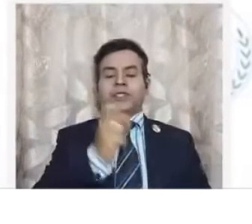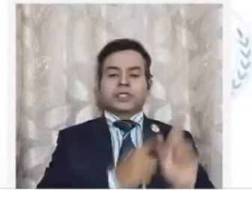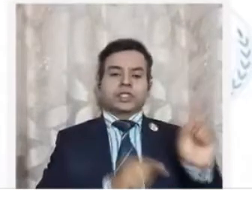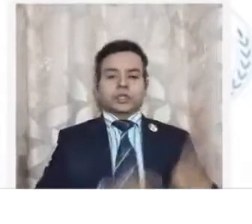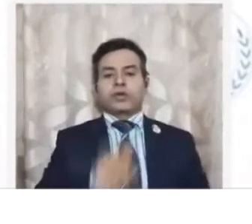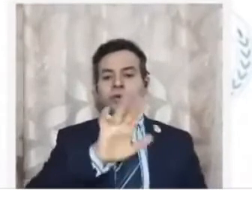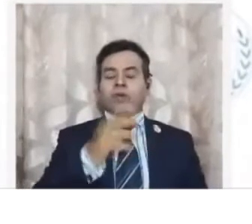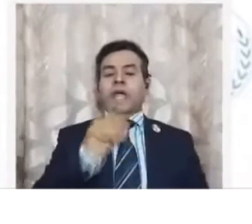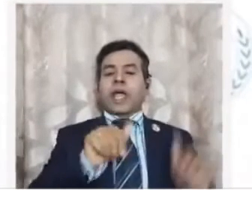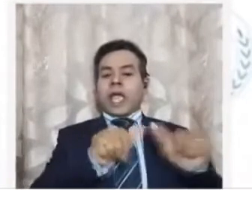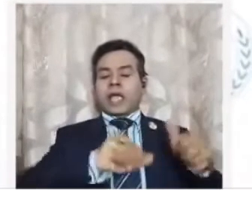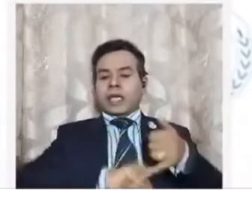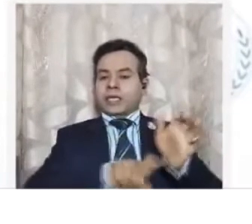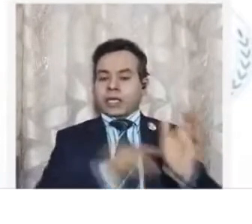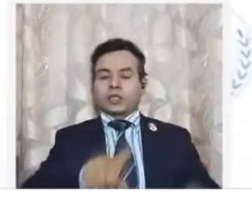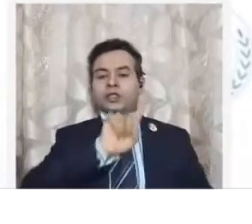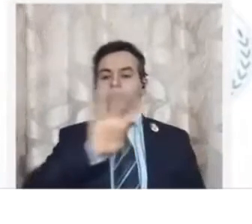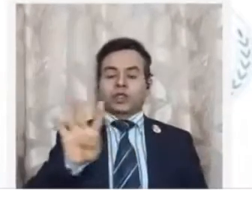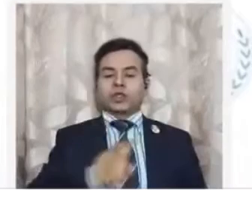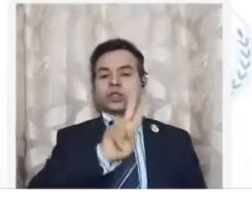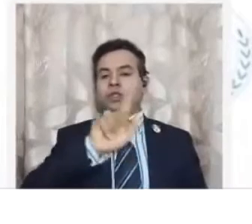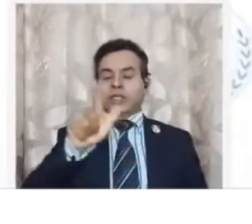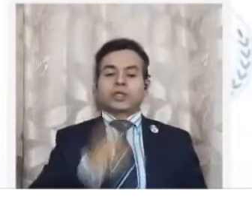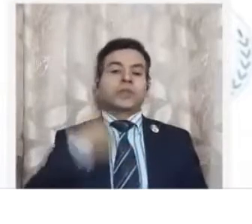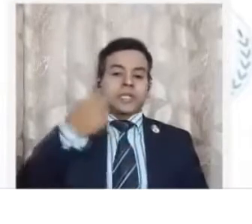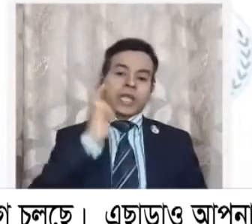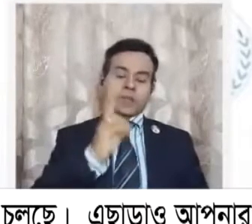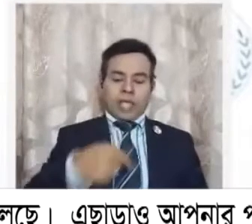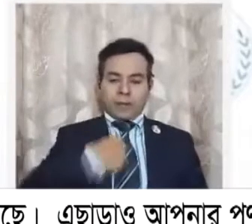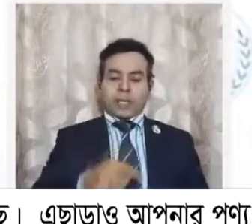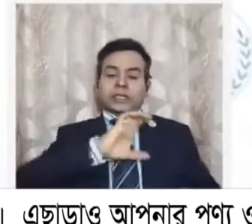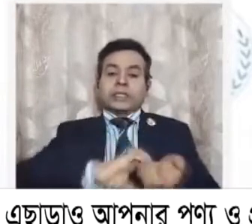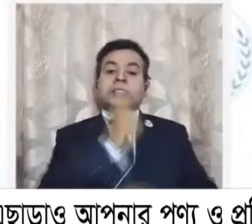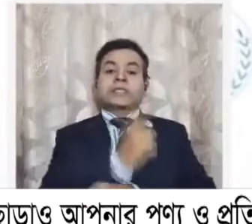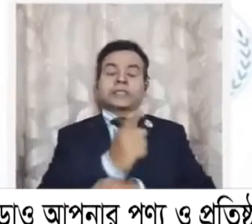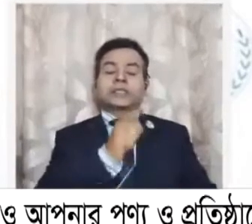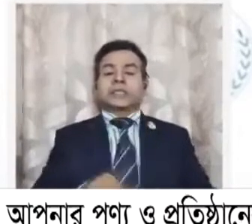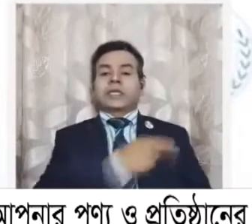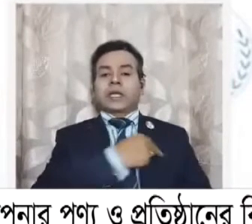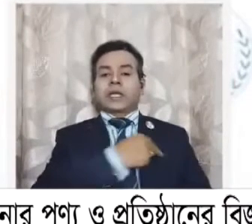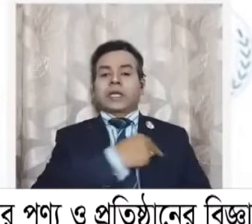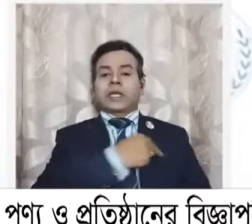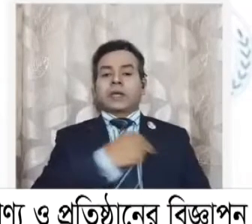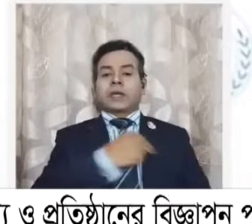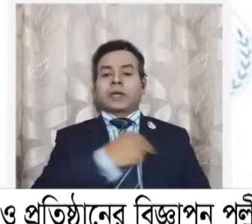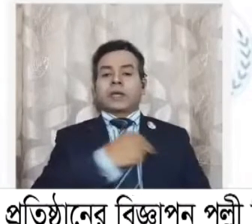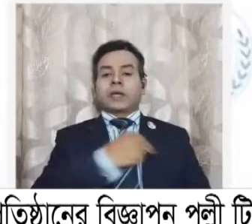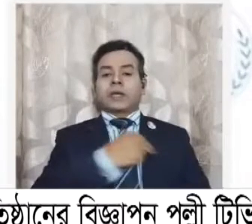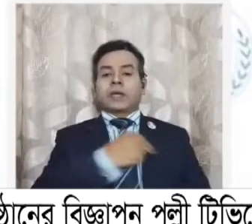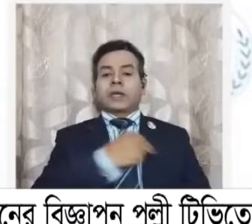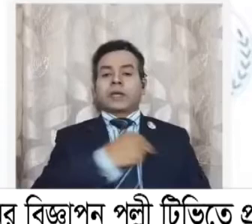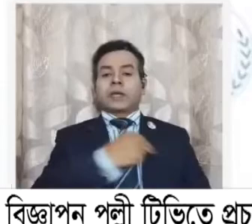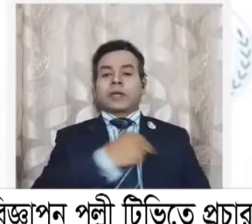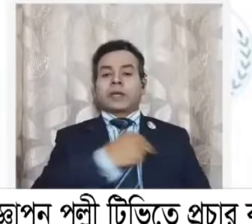141,801 জনের। দুপুরে স্বাস্থ্য বুলেটিনে স্বাস্থ্য অধিদপ্তরের অতিরিক্ত মহাপরিচালক অধ্যাপক ডাক্তার নাসিমা সুলতানা এসব তথ্য জানান। তিনি জানান,